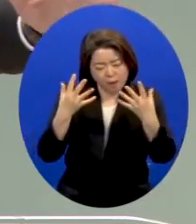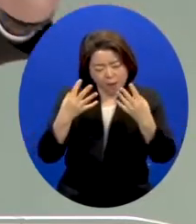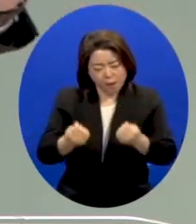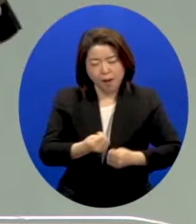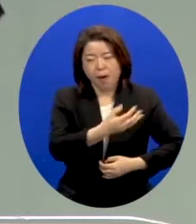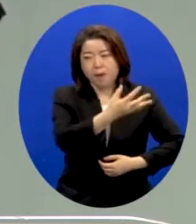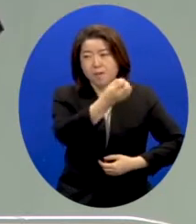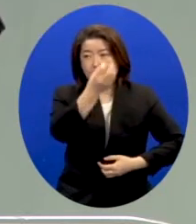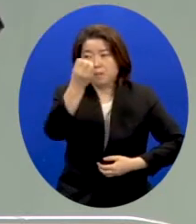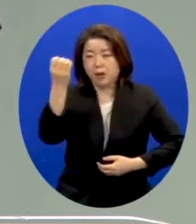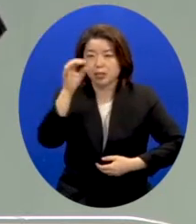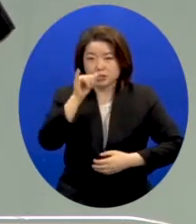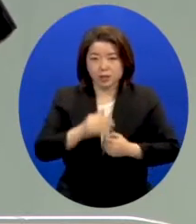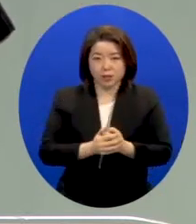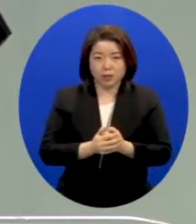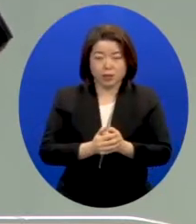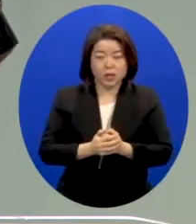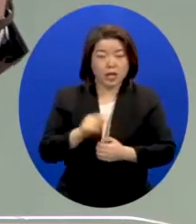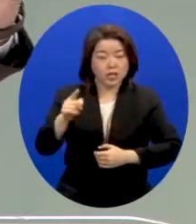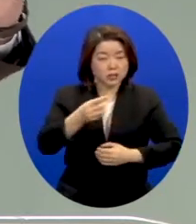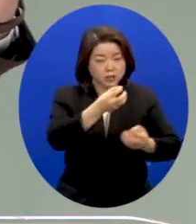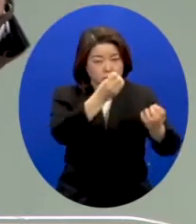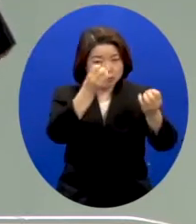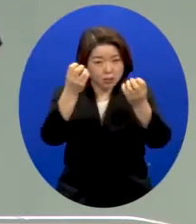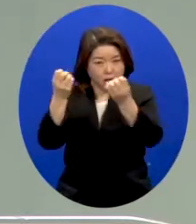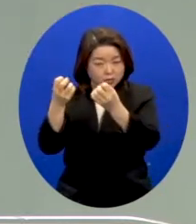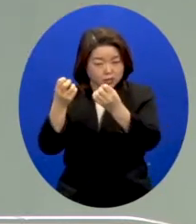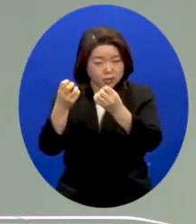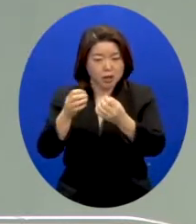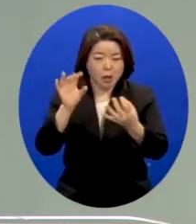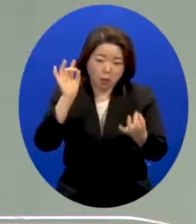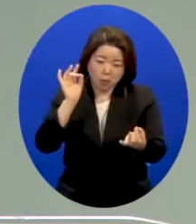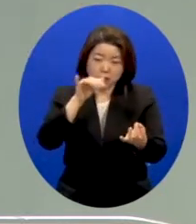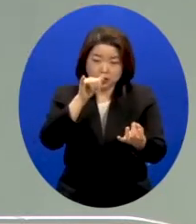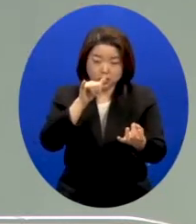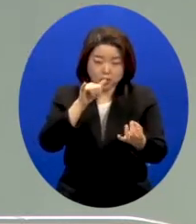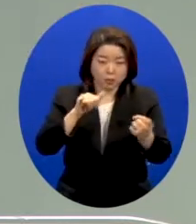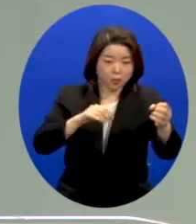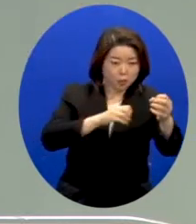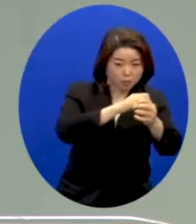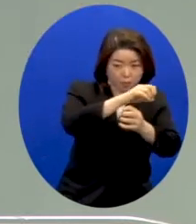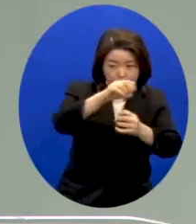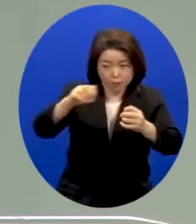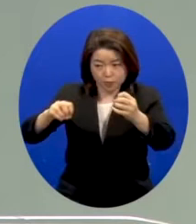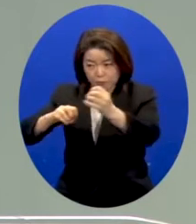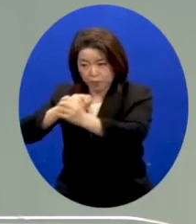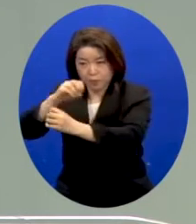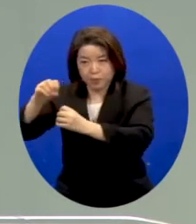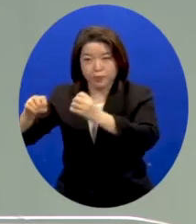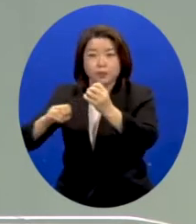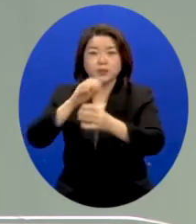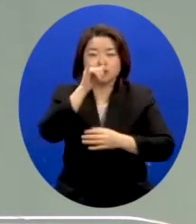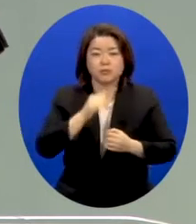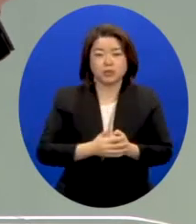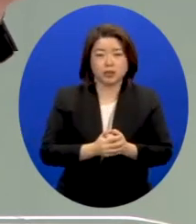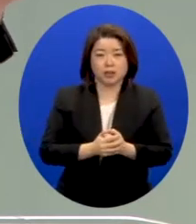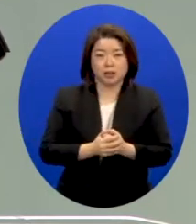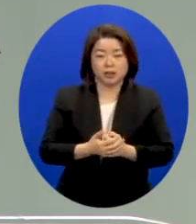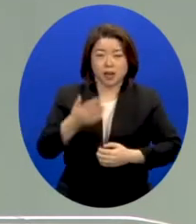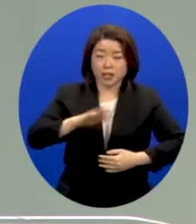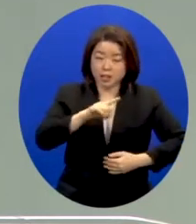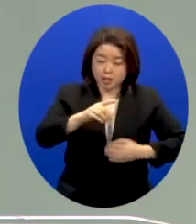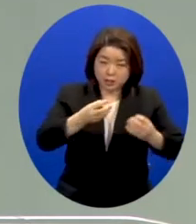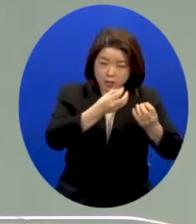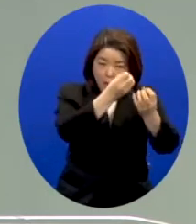그런데 그 별들이 다 가만히 있는 것이 아니고 다 공존합니다 움직이고 있습니다 근데 그 별들이